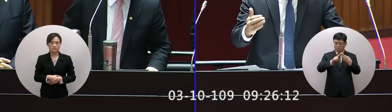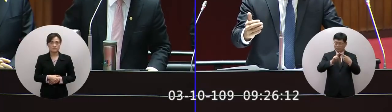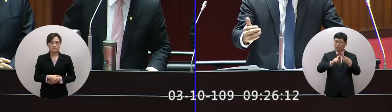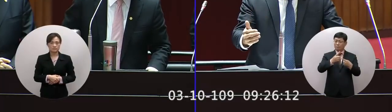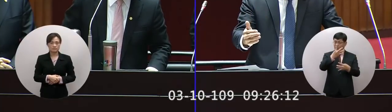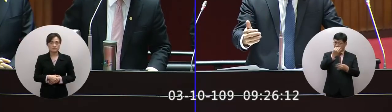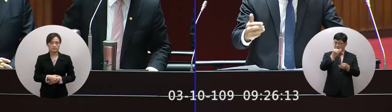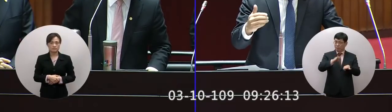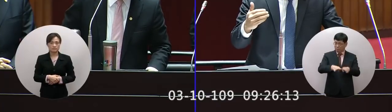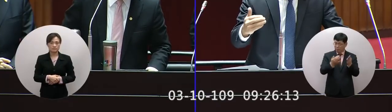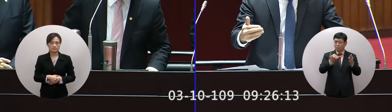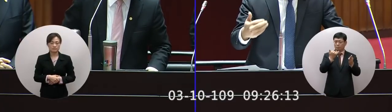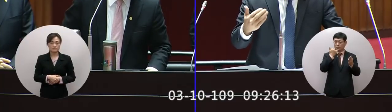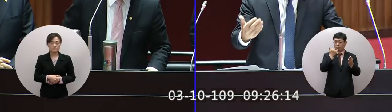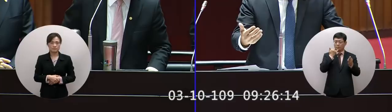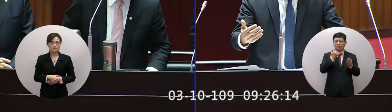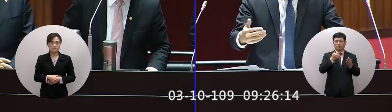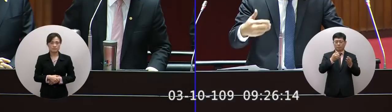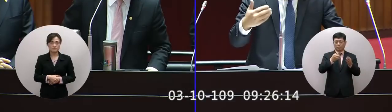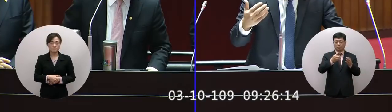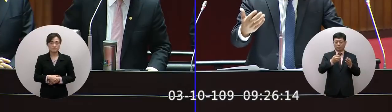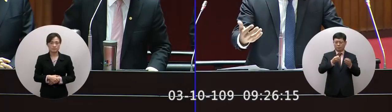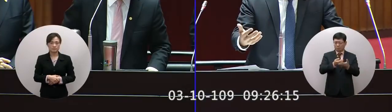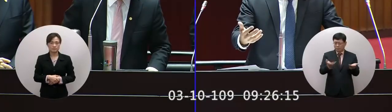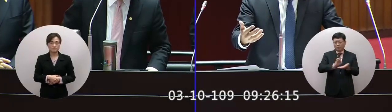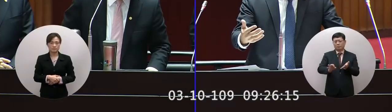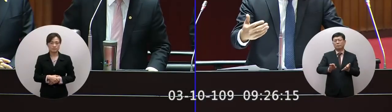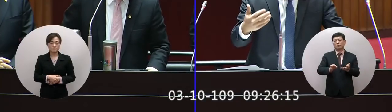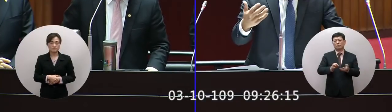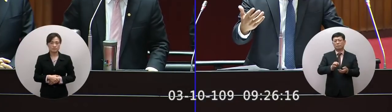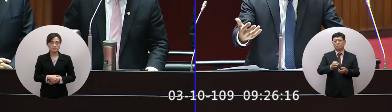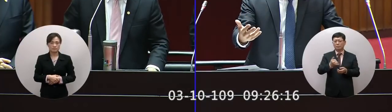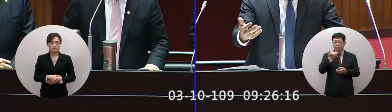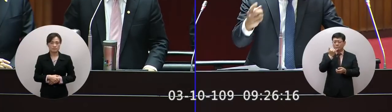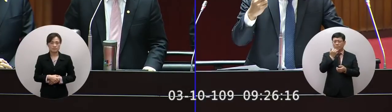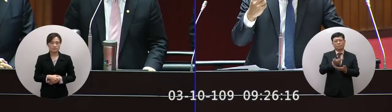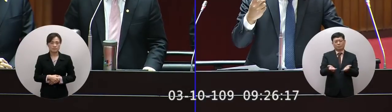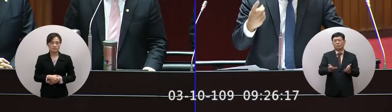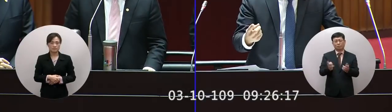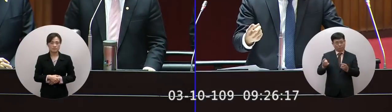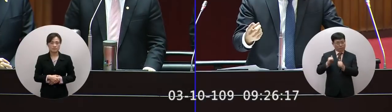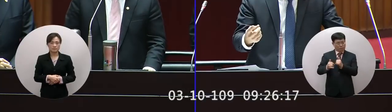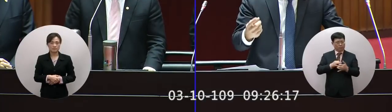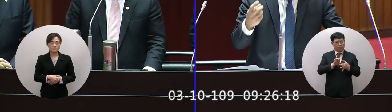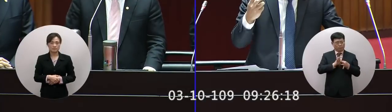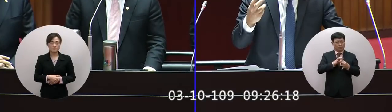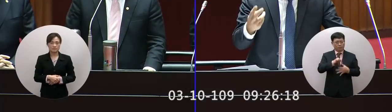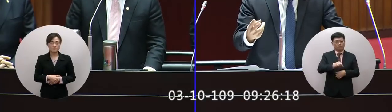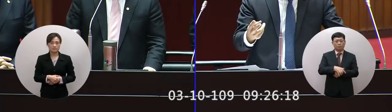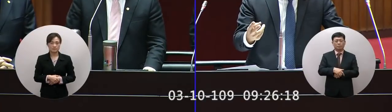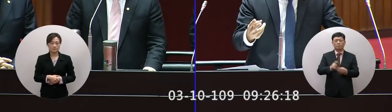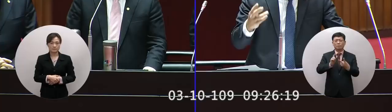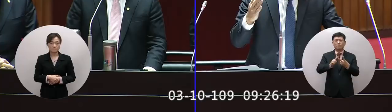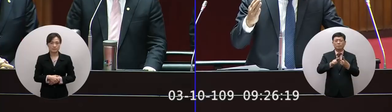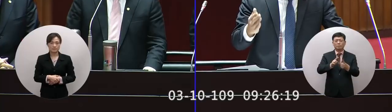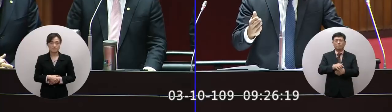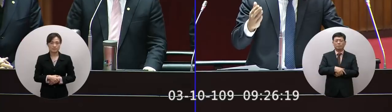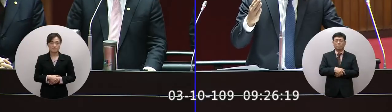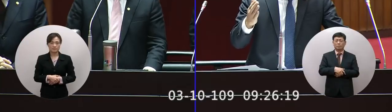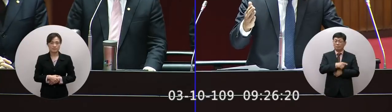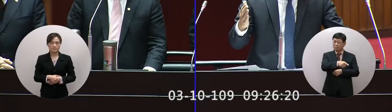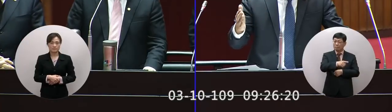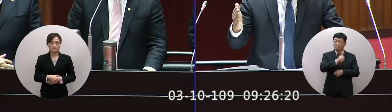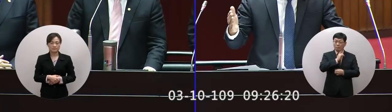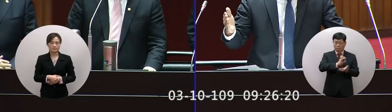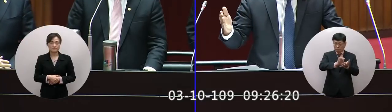什么时候这些可以成型，可以开始来用，可以开始发放，这是民众很关心的。第二个，你